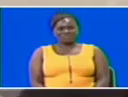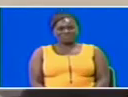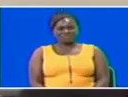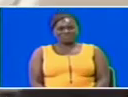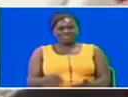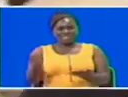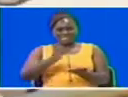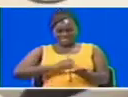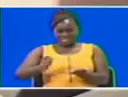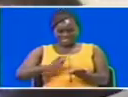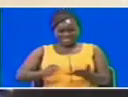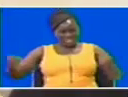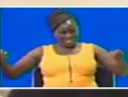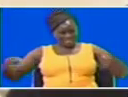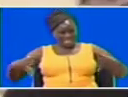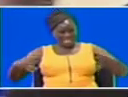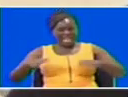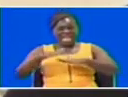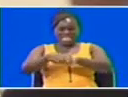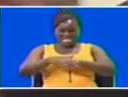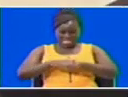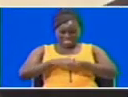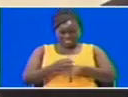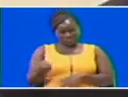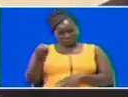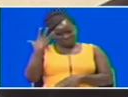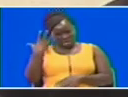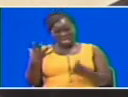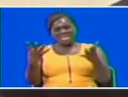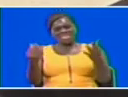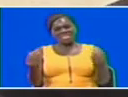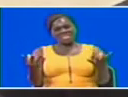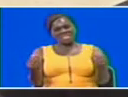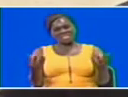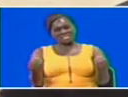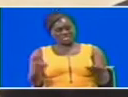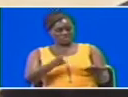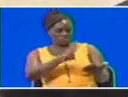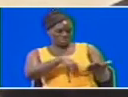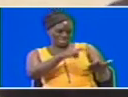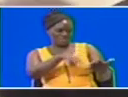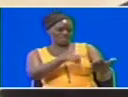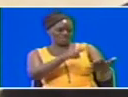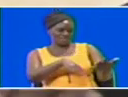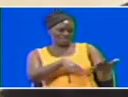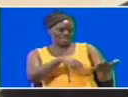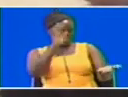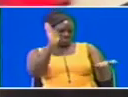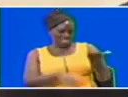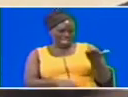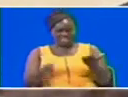Imeandikwa kwa njia ambayo inaeleweka zaidi, na vile vile ni rahisi sana ukisoma kuliko ile